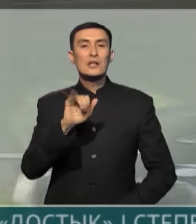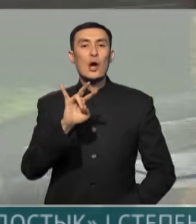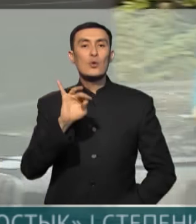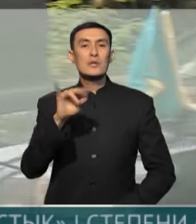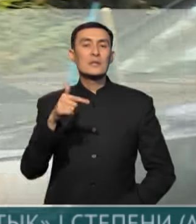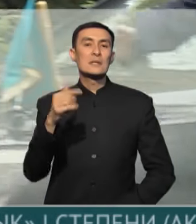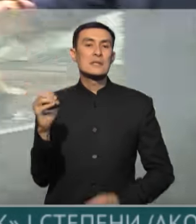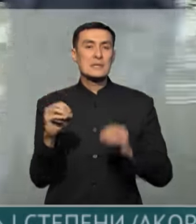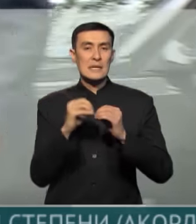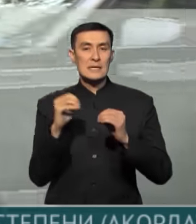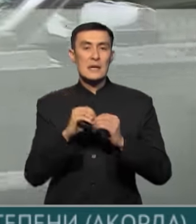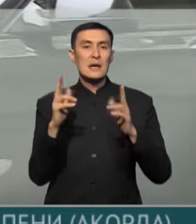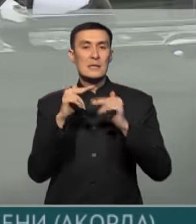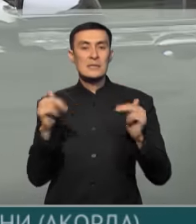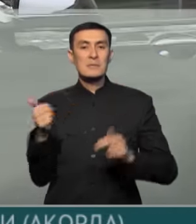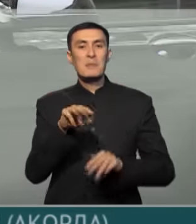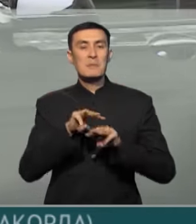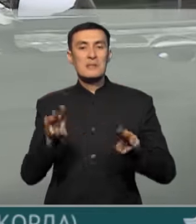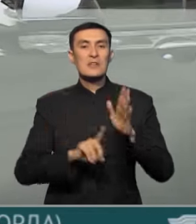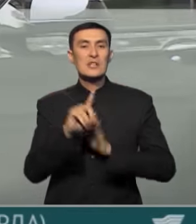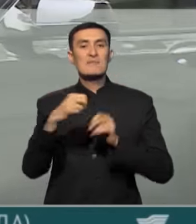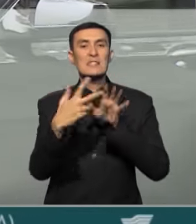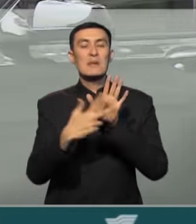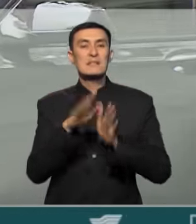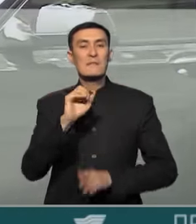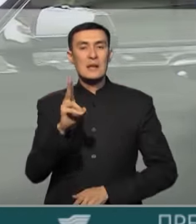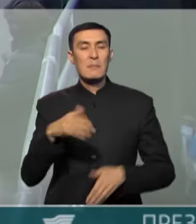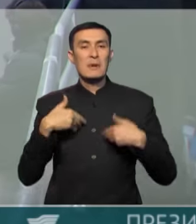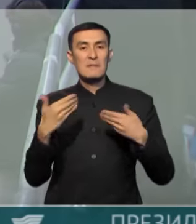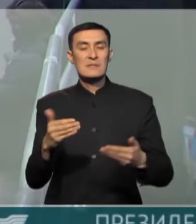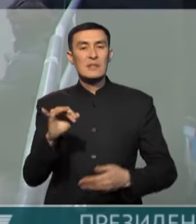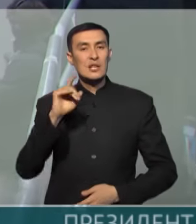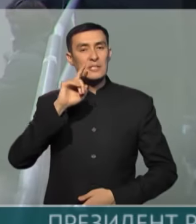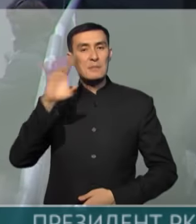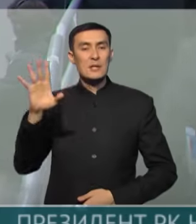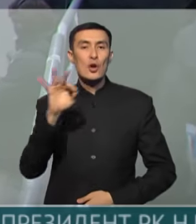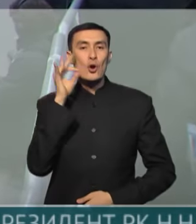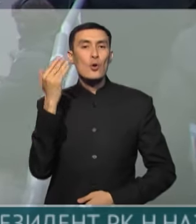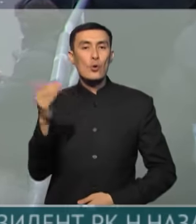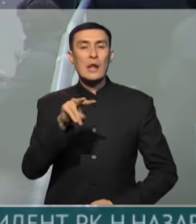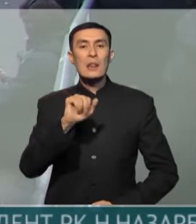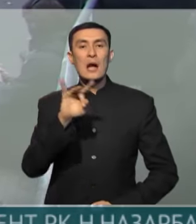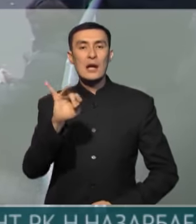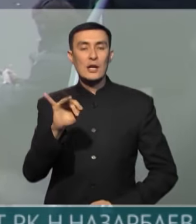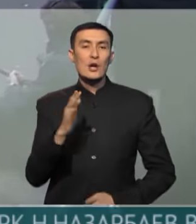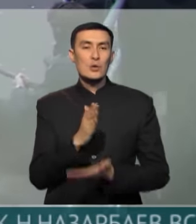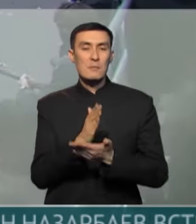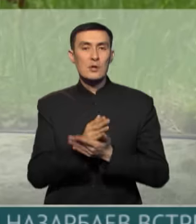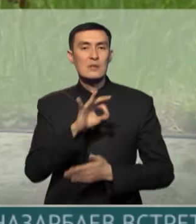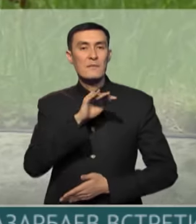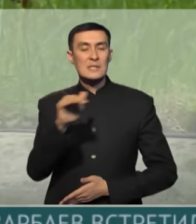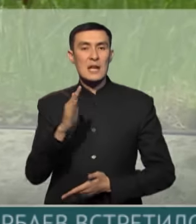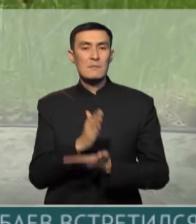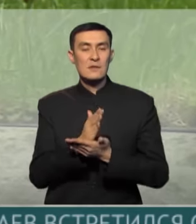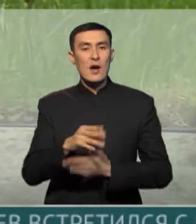10, резиденции британских премьеров с 18 века. Поприветствовал президента даже знаменитый кот Ларри, который носит официальное